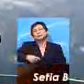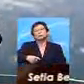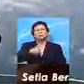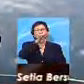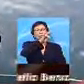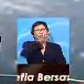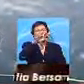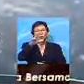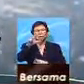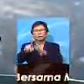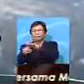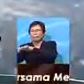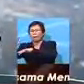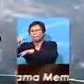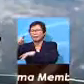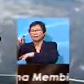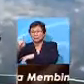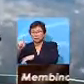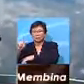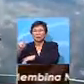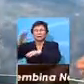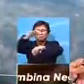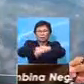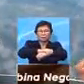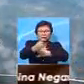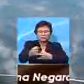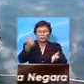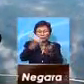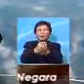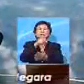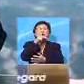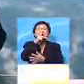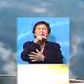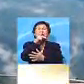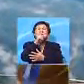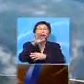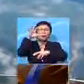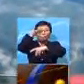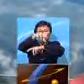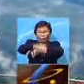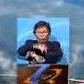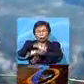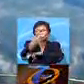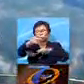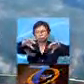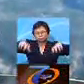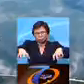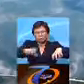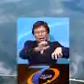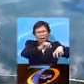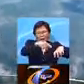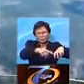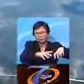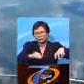73 Pendatang Asing Tanpa Izin Parti ditahan jabatan imigresen Kedah dalam operasi bersepadu di dua lokasi di sungai